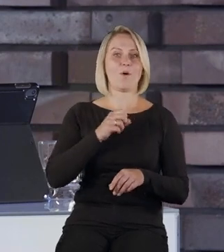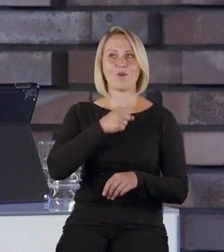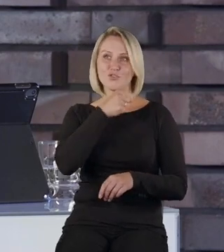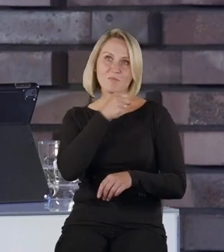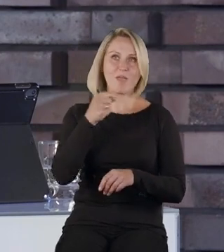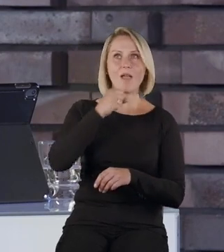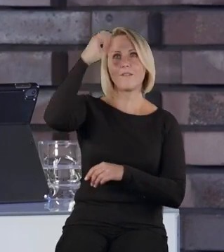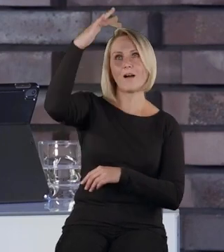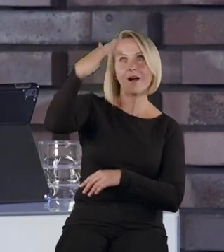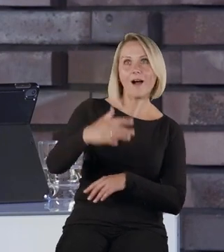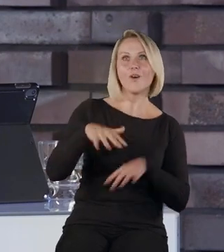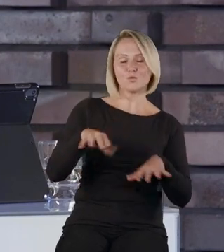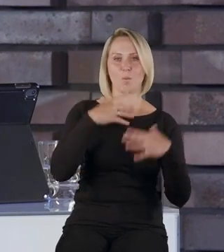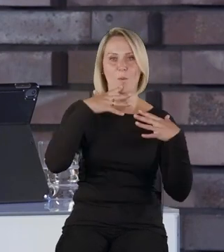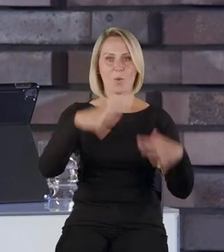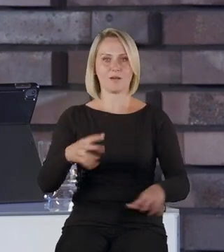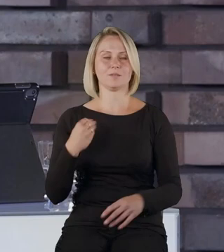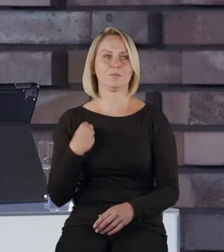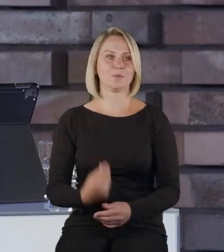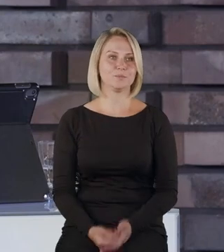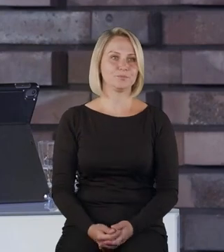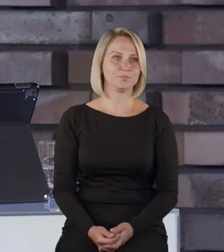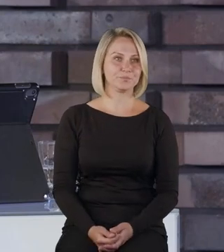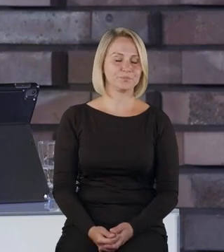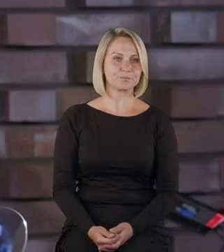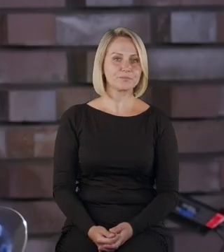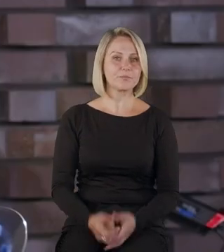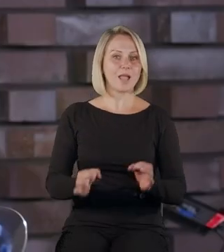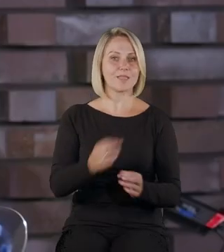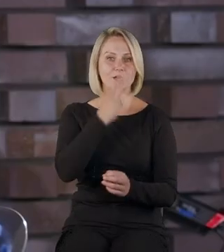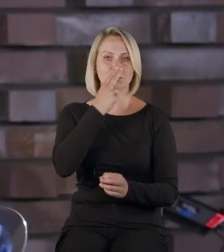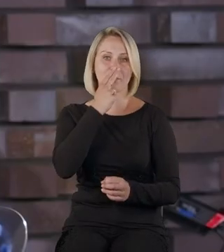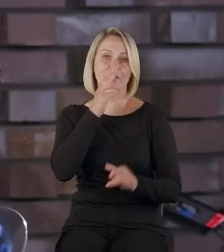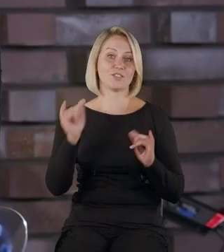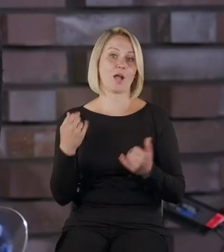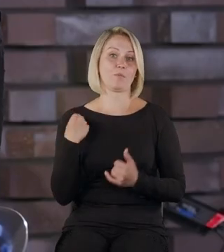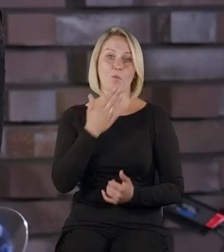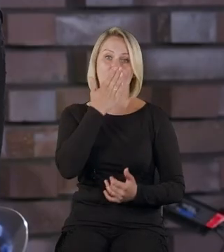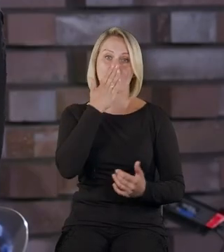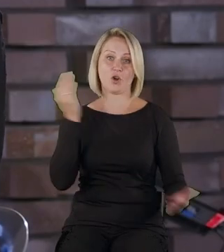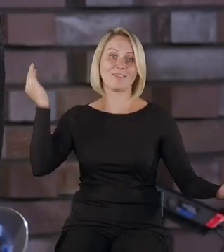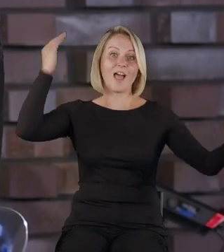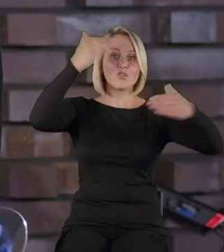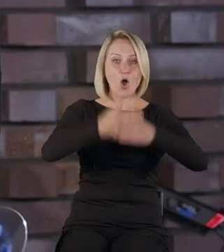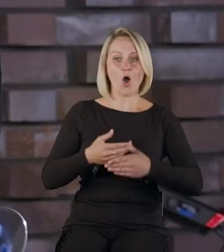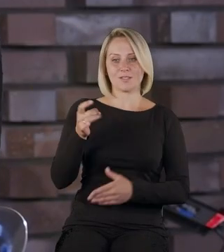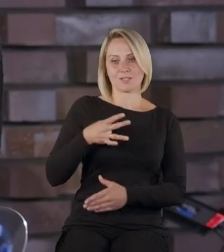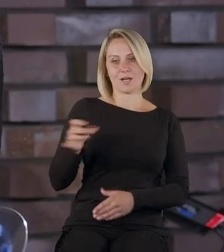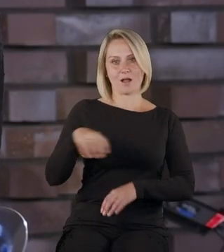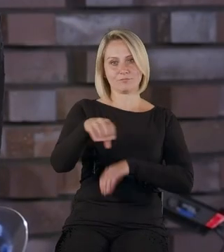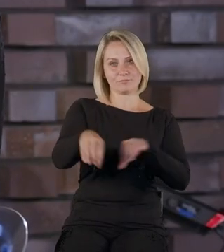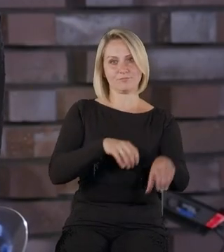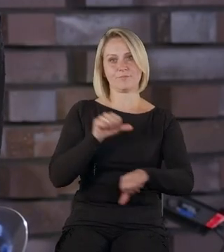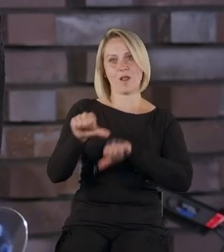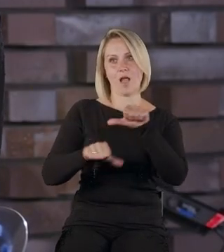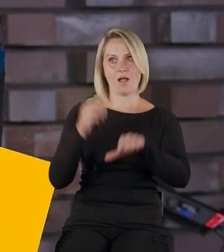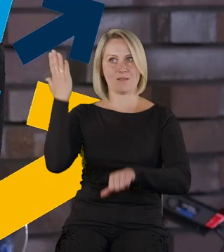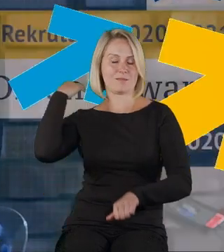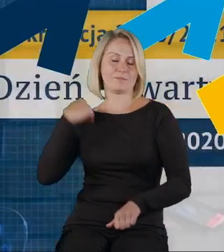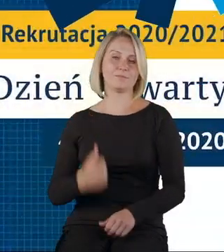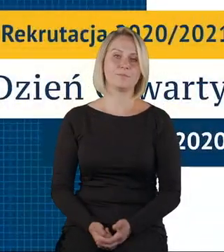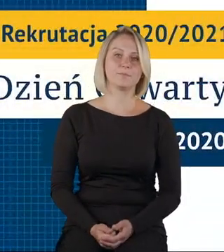cieszyło się niemałą popularnością. A teraz zobaczcie, jak wyglądały noce planszówek w ubiegłych latach.